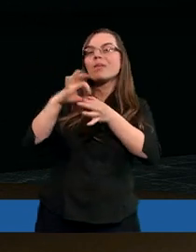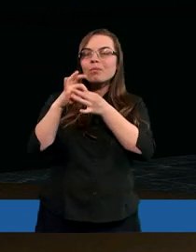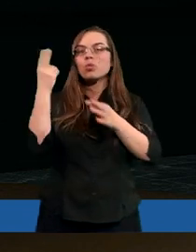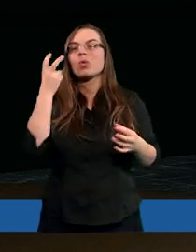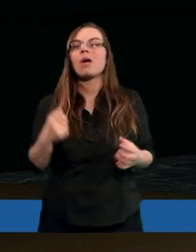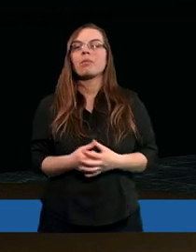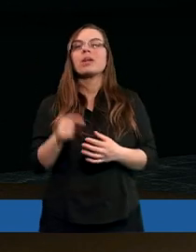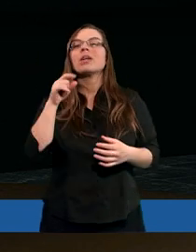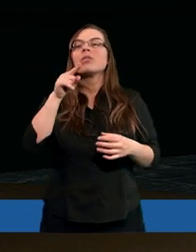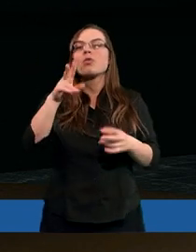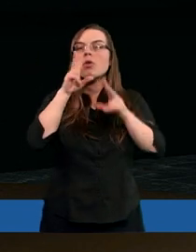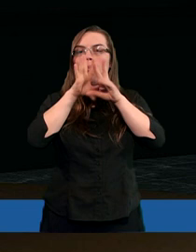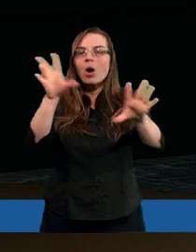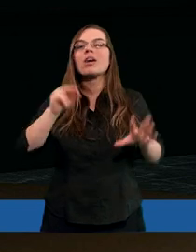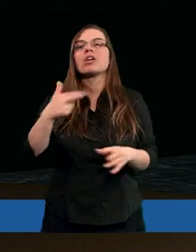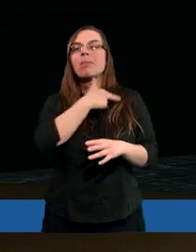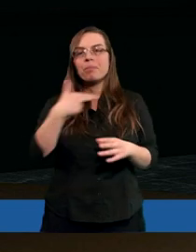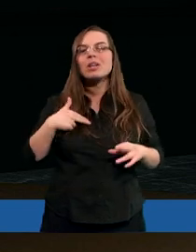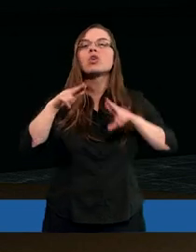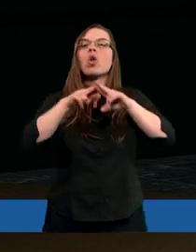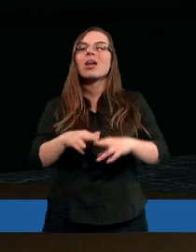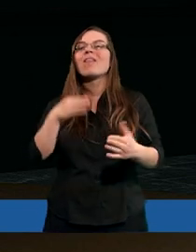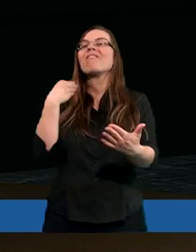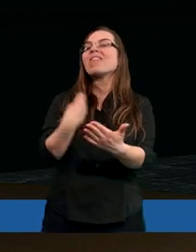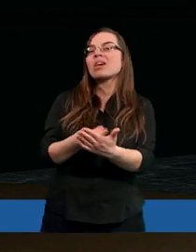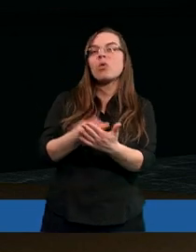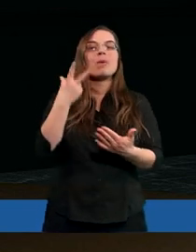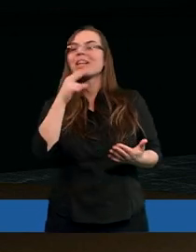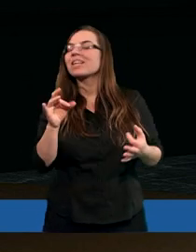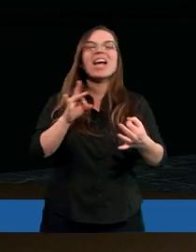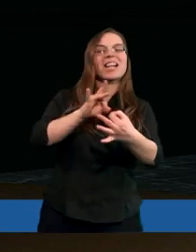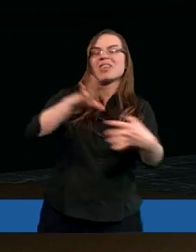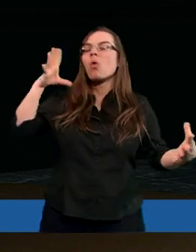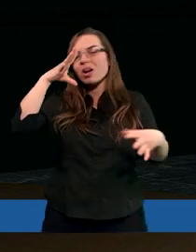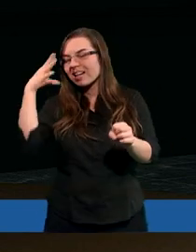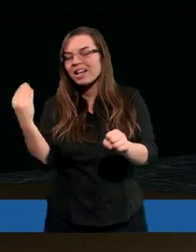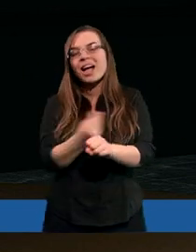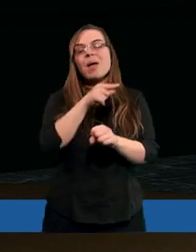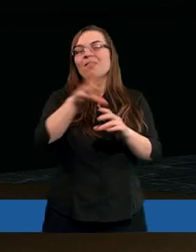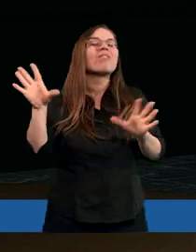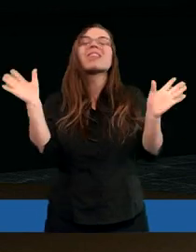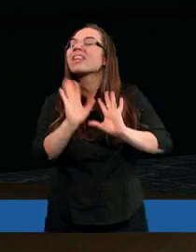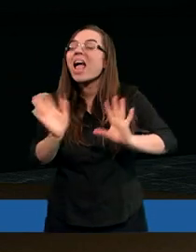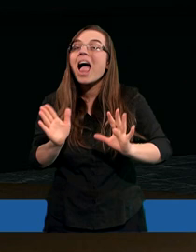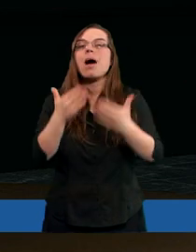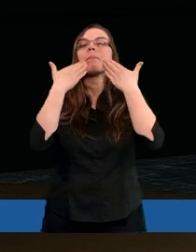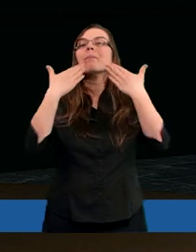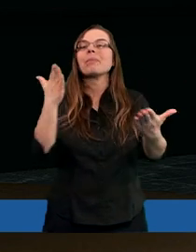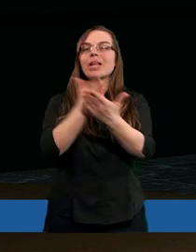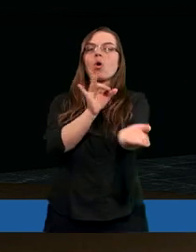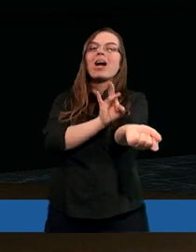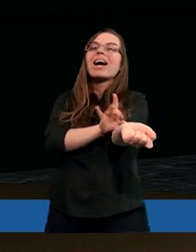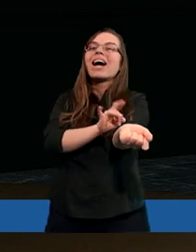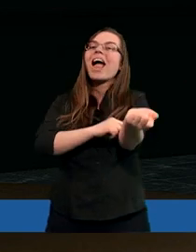I też właśnie pokazuje, że my zostaliśmy wykupieni nie złotem, srebrem, tylko właśnie krwią Chrystusa. I tutaj